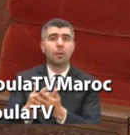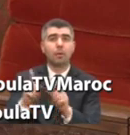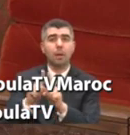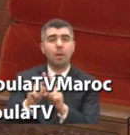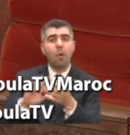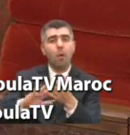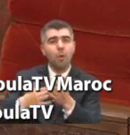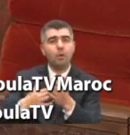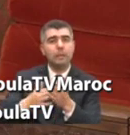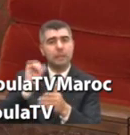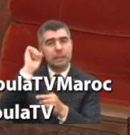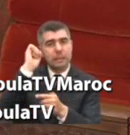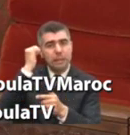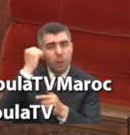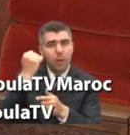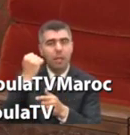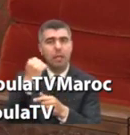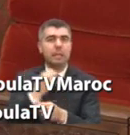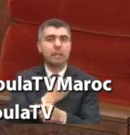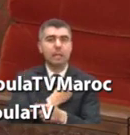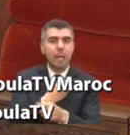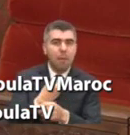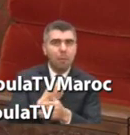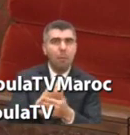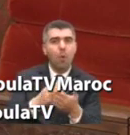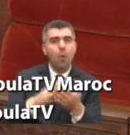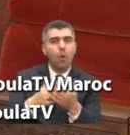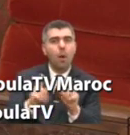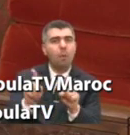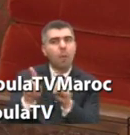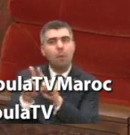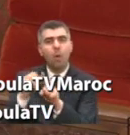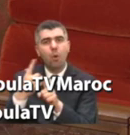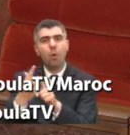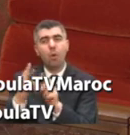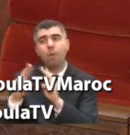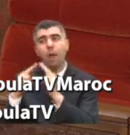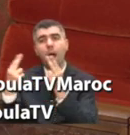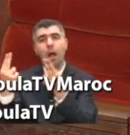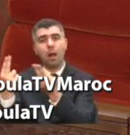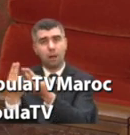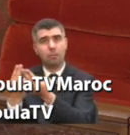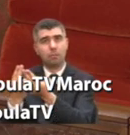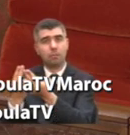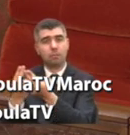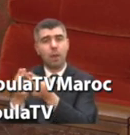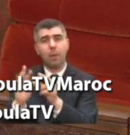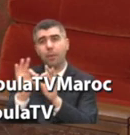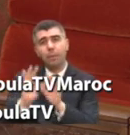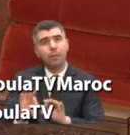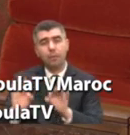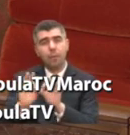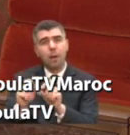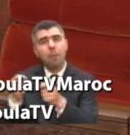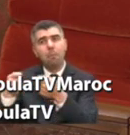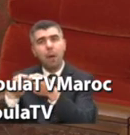بالمنظومة التكوينية الطبية اللي دول أخرى ما دارتهاش، جعلت من الطبيب يعني مهنة كباقي